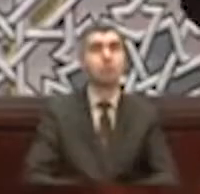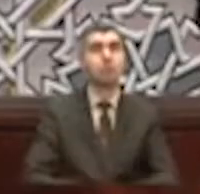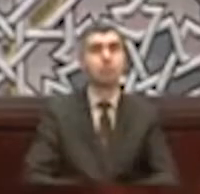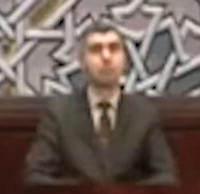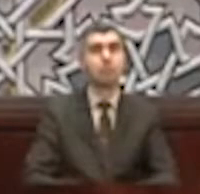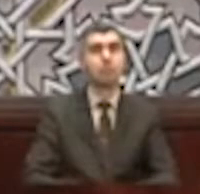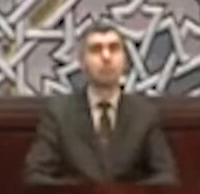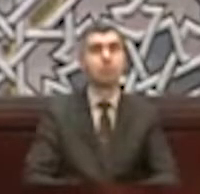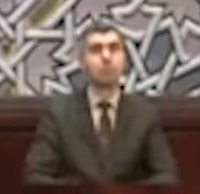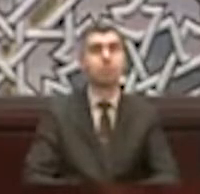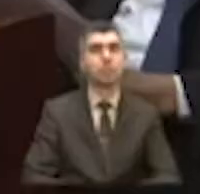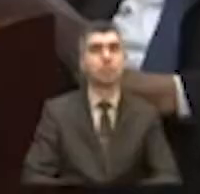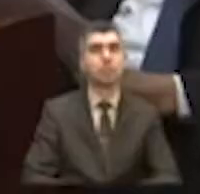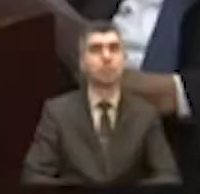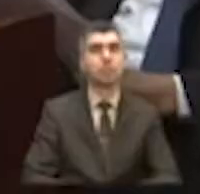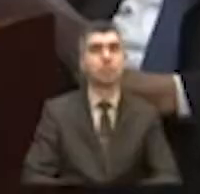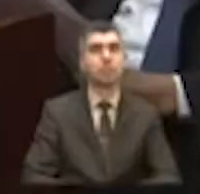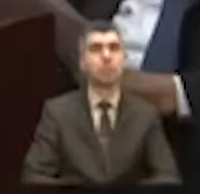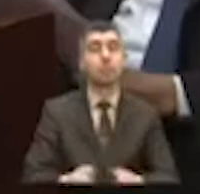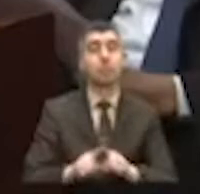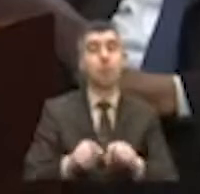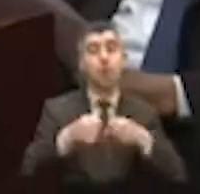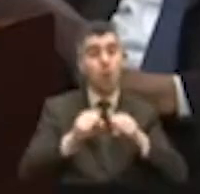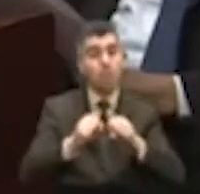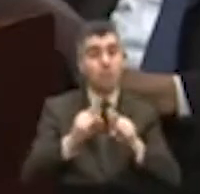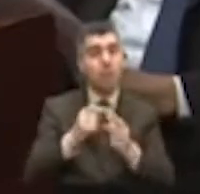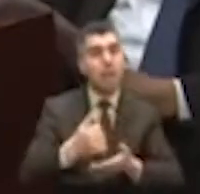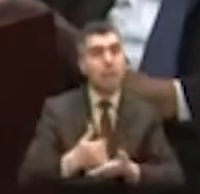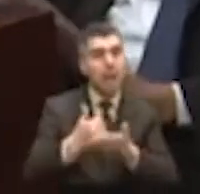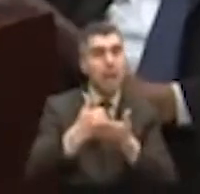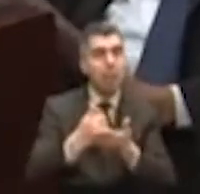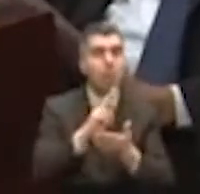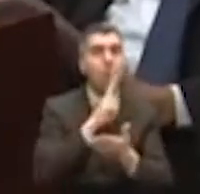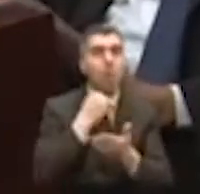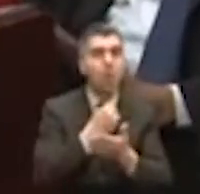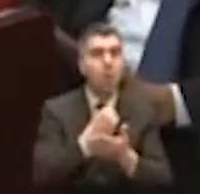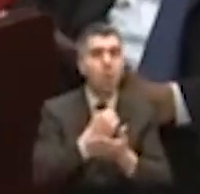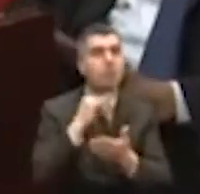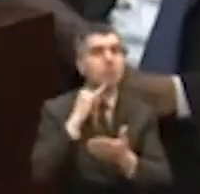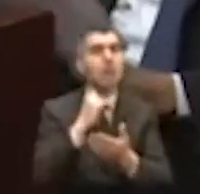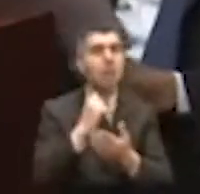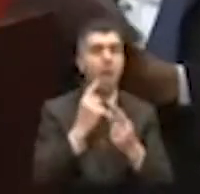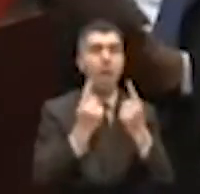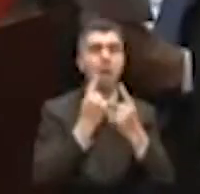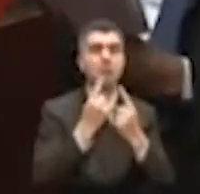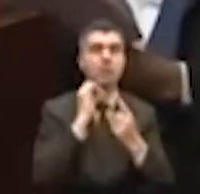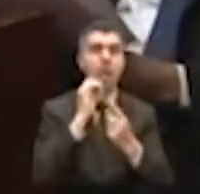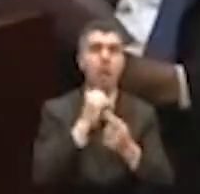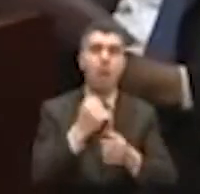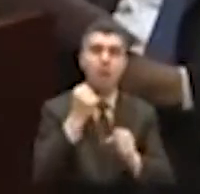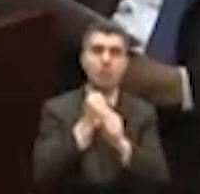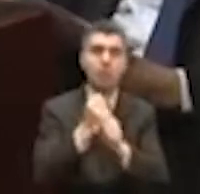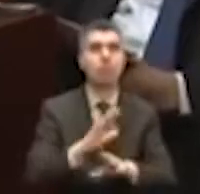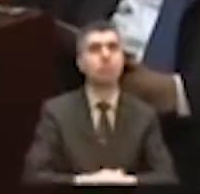قلت ان الدقيق مدعم والدوله قايمه بالدعم ديالو.